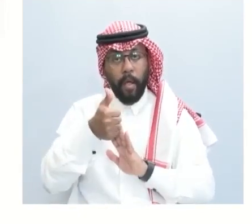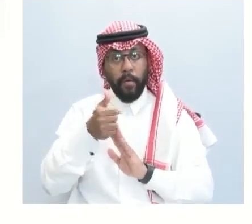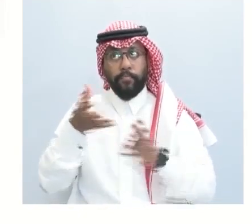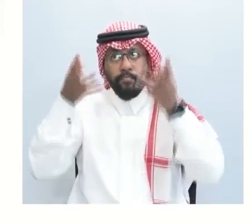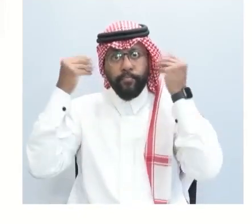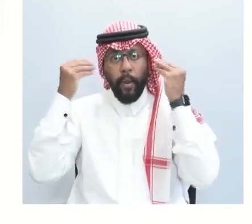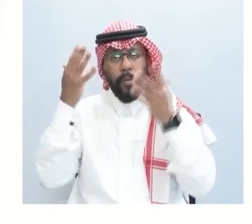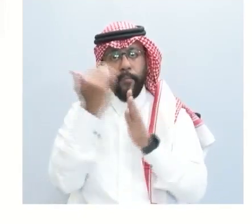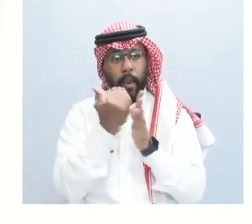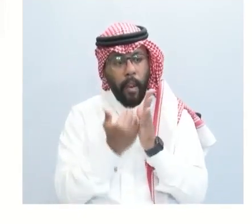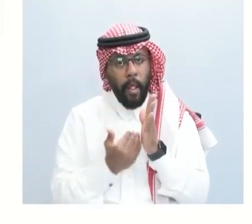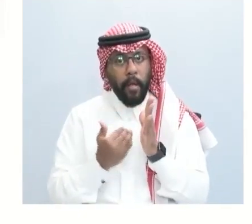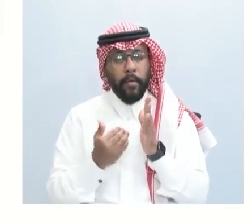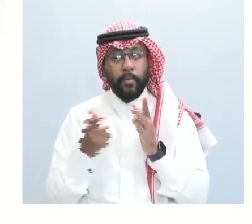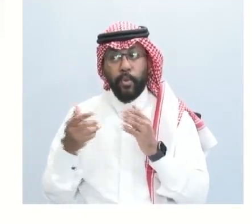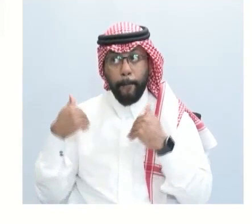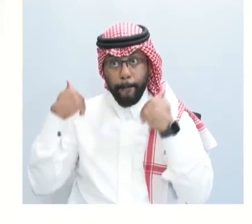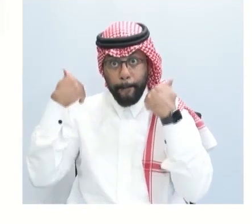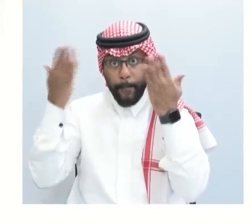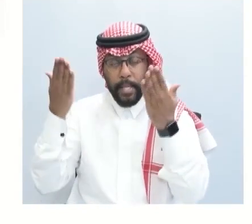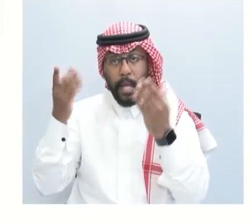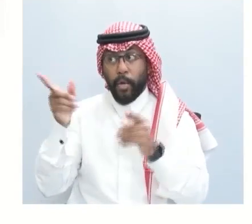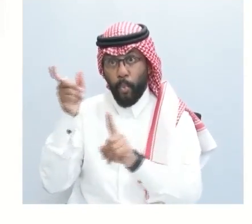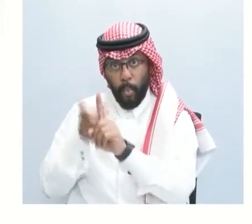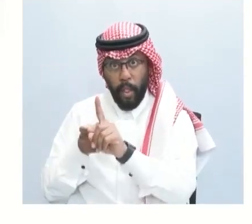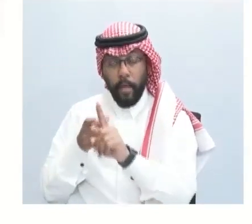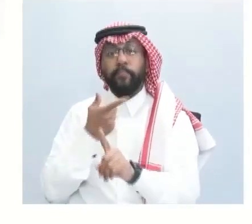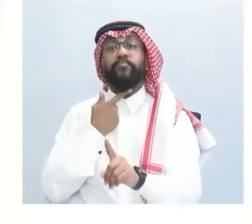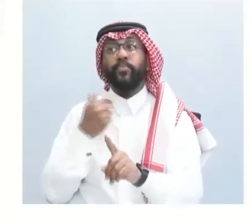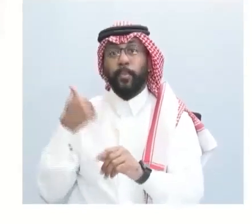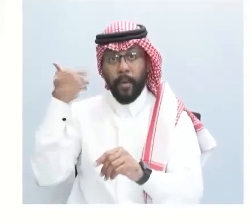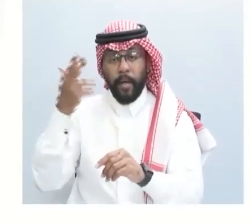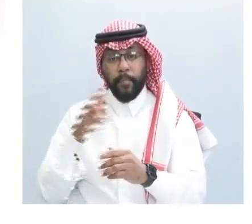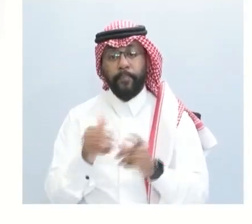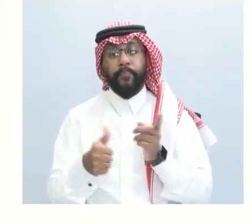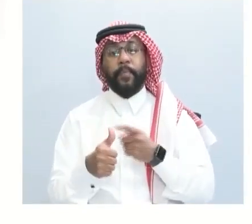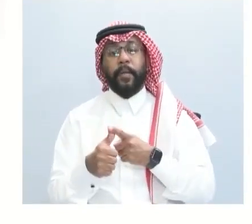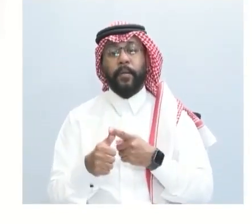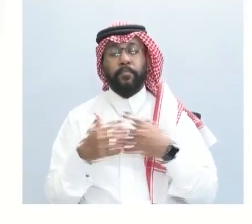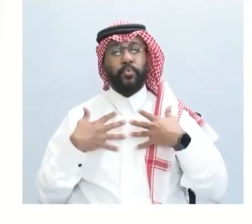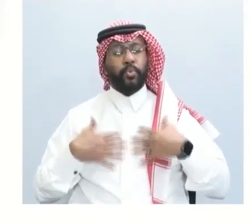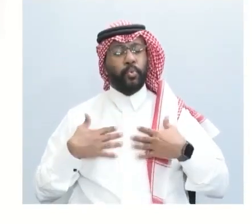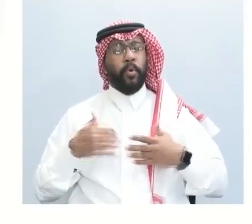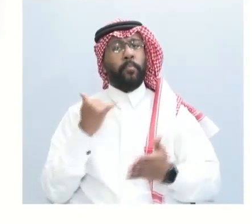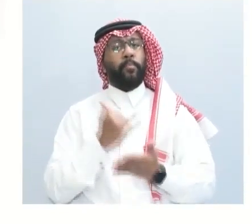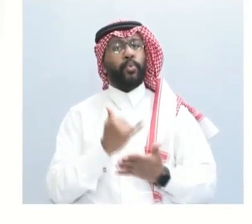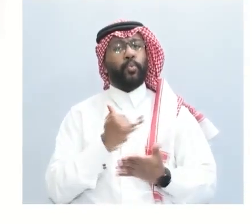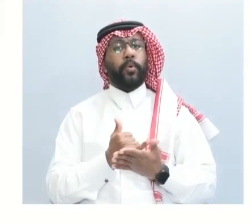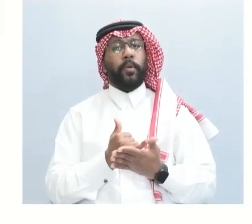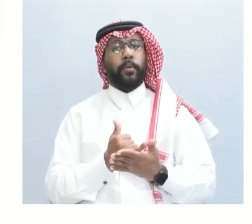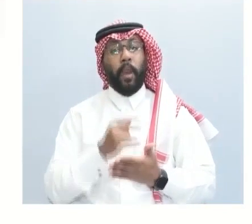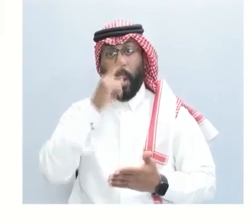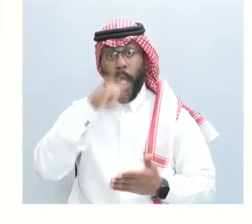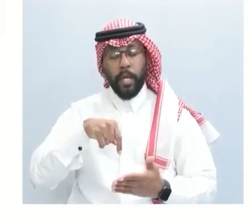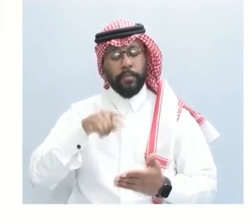تعلمت من هذه الوحده خلال ما تعلمت في هذه الوحده اكتب وصفه ارشاديه نقول مثلا اولا الشعور بالمسؤوليه